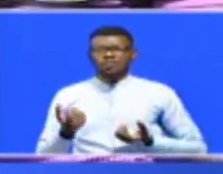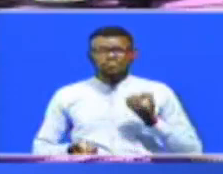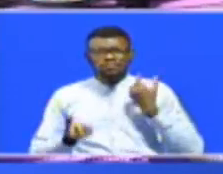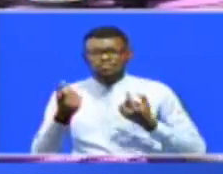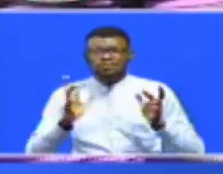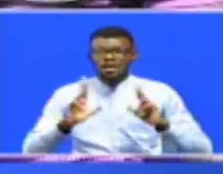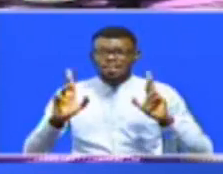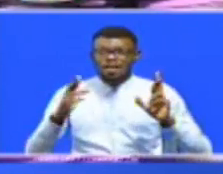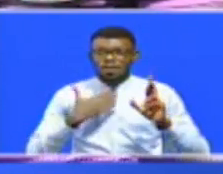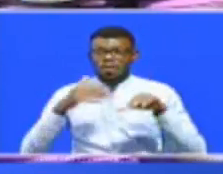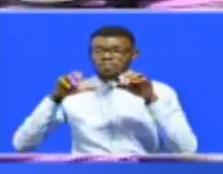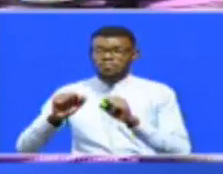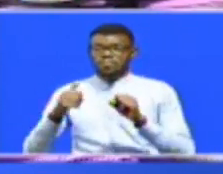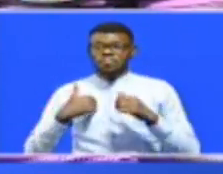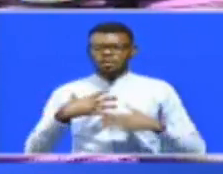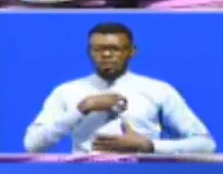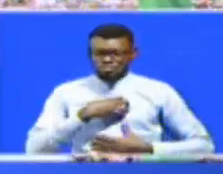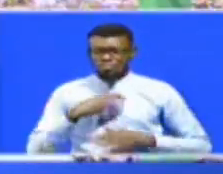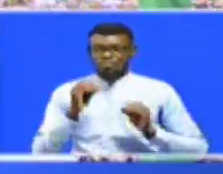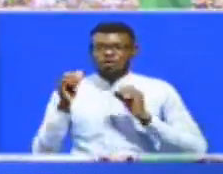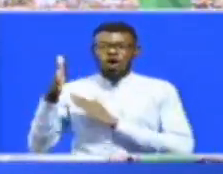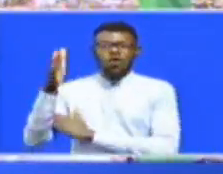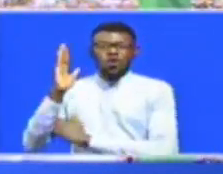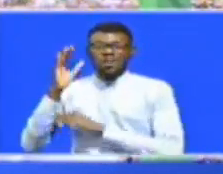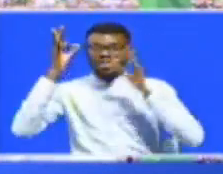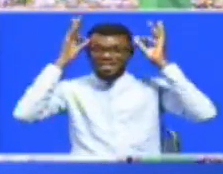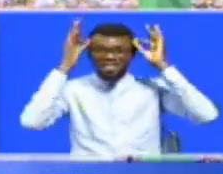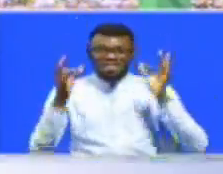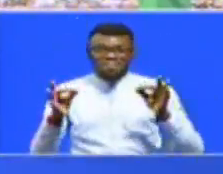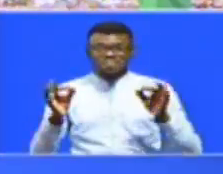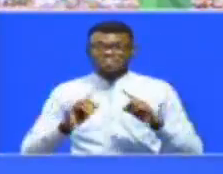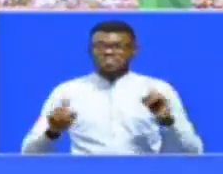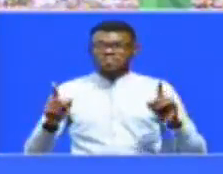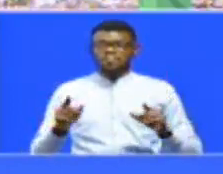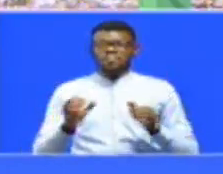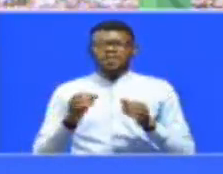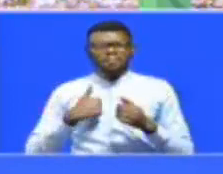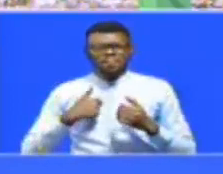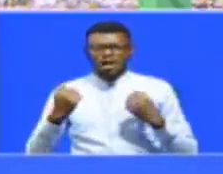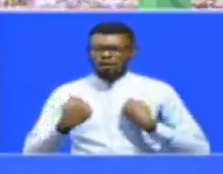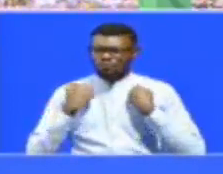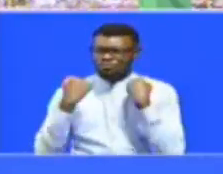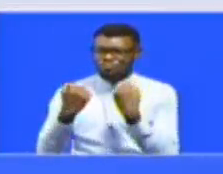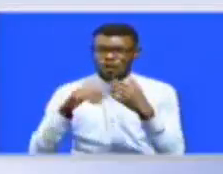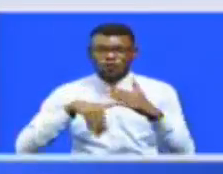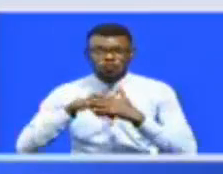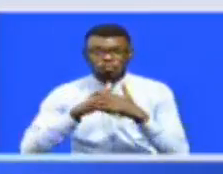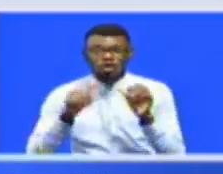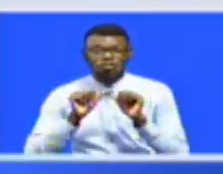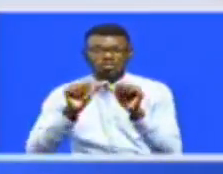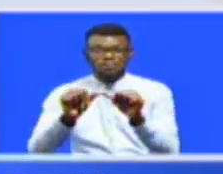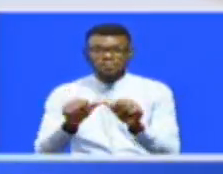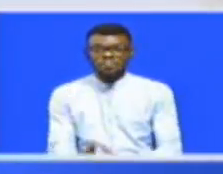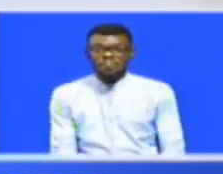kuacha sasa, Mungu naye aseme kesho utaacha. Nana. Lakini mimi usema kama bado niko na nguvu ya kucheza mpira nitacheza bado. Yeah.